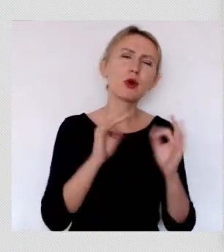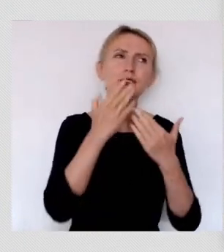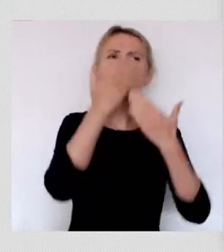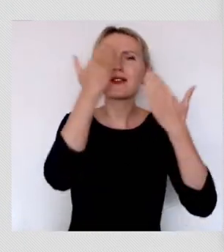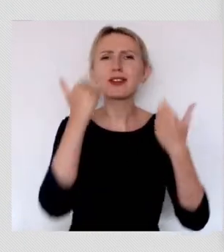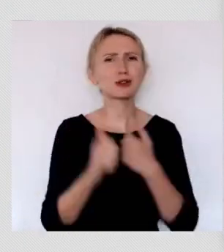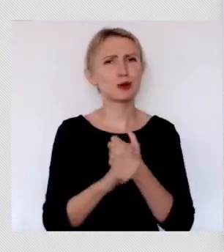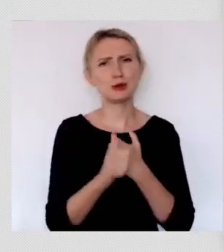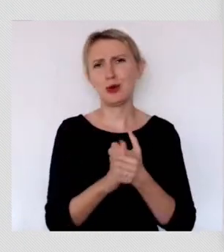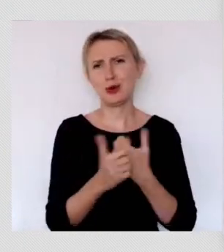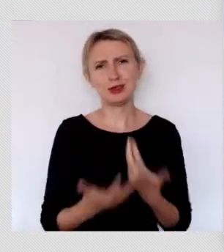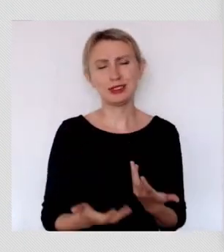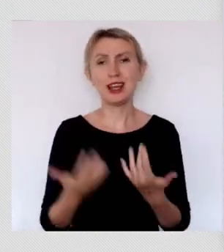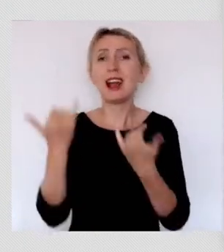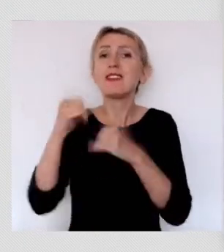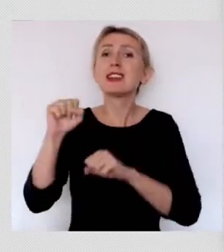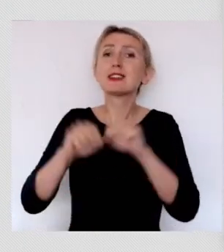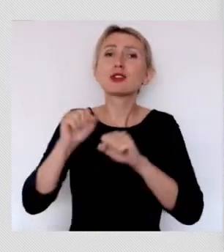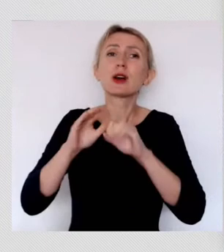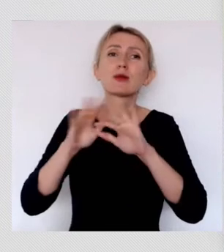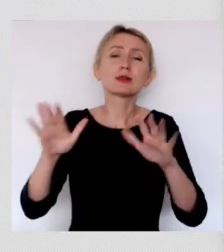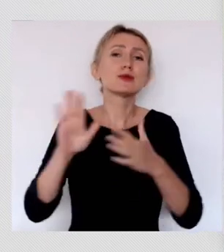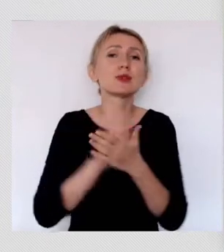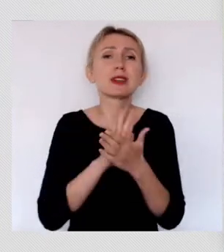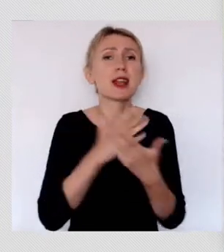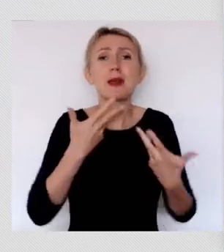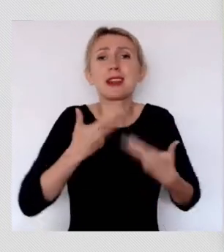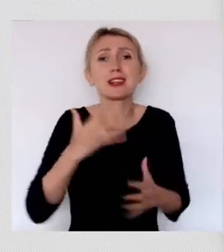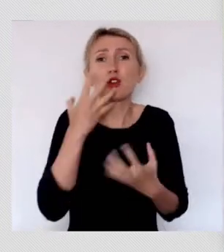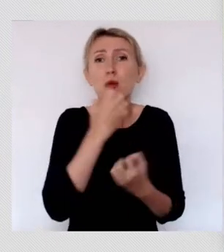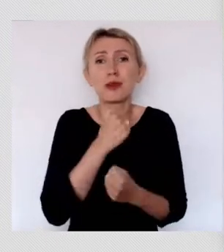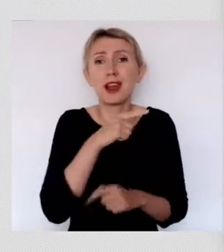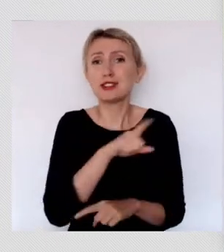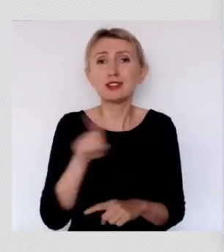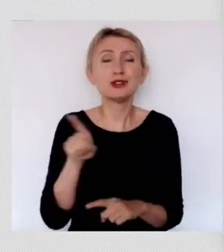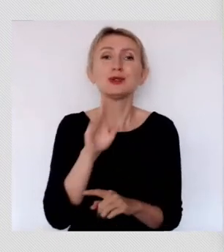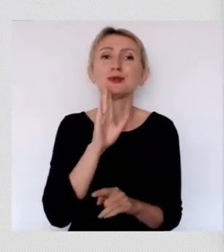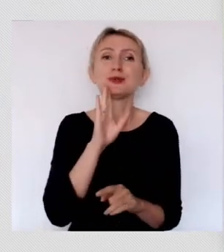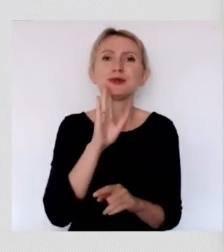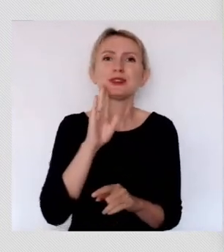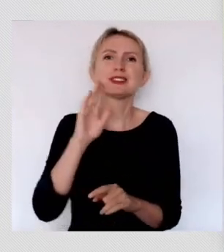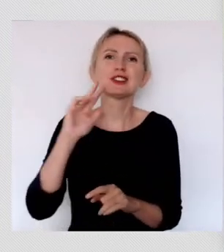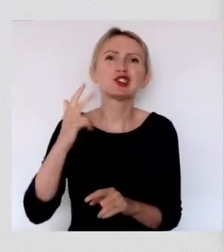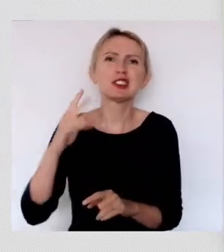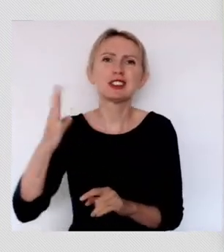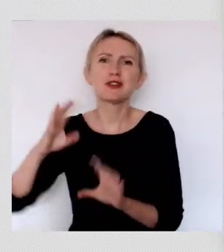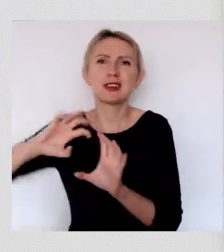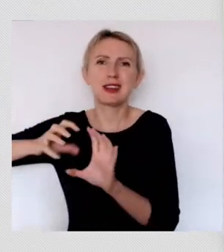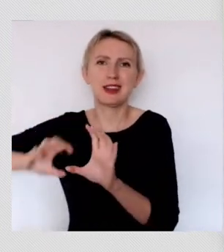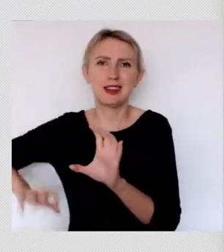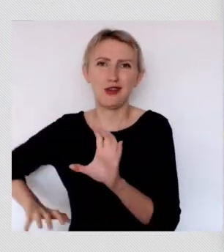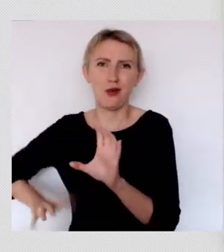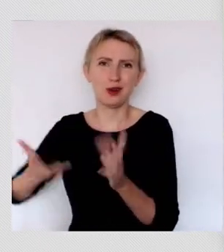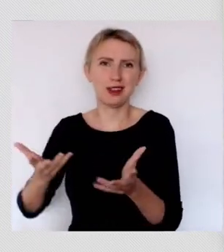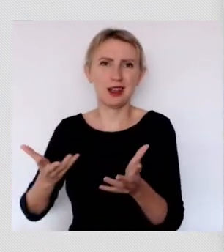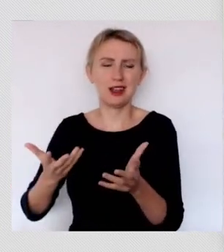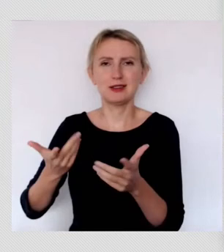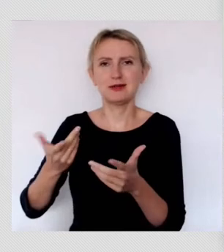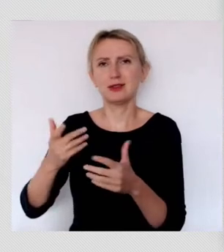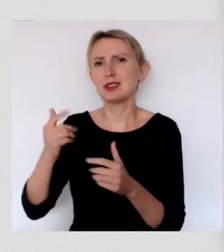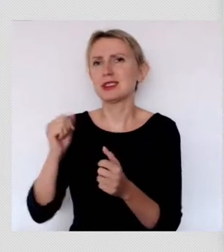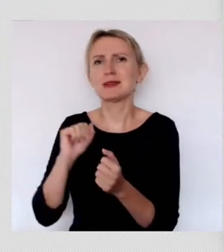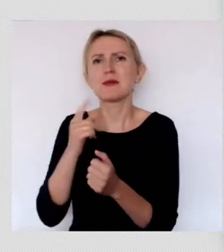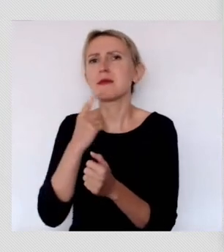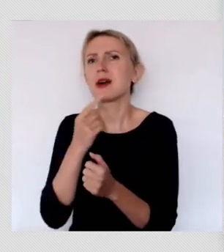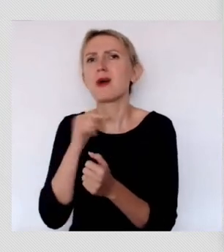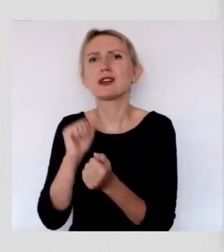wszystkim. W innych sądach powszechnych, przepraszam, bez urazy, to jest czyn trzeciej, czwartej kategorii, prawda? Mówi, czasami to jest znikoma szkodliwość